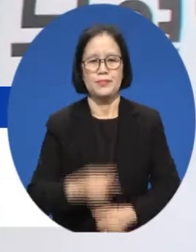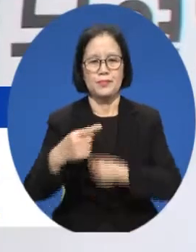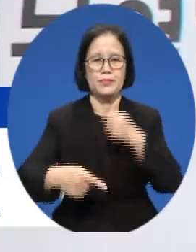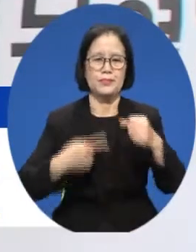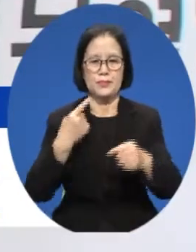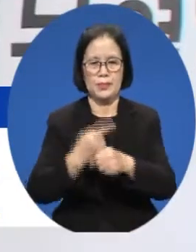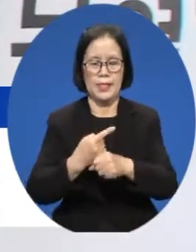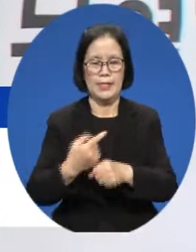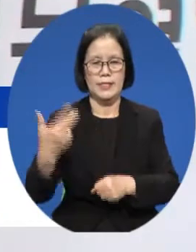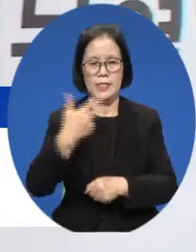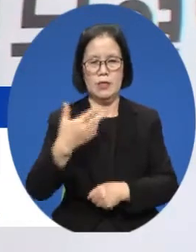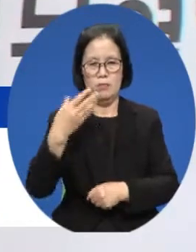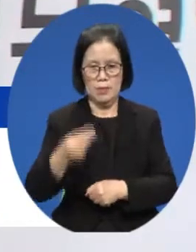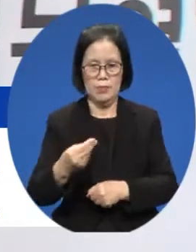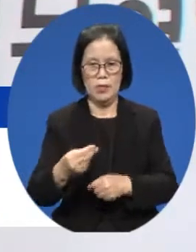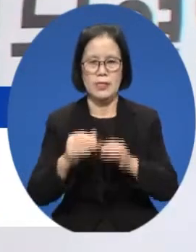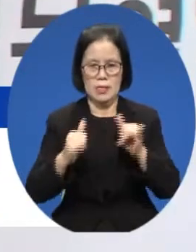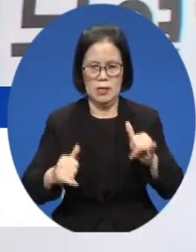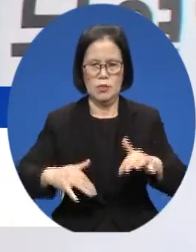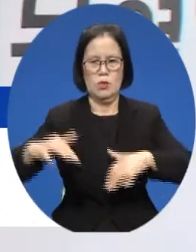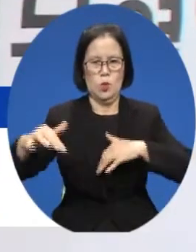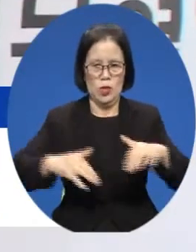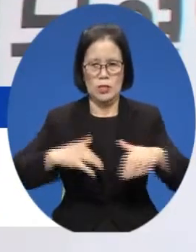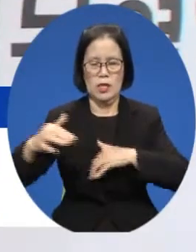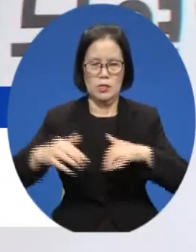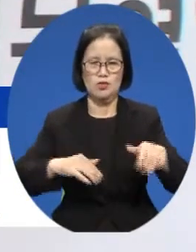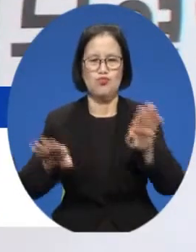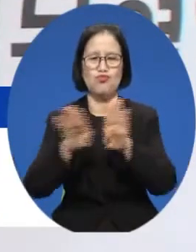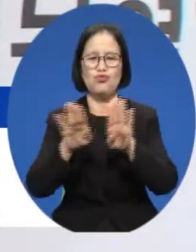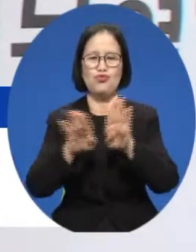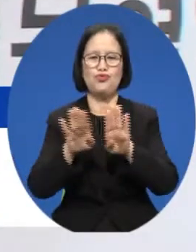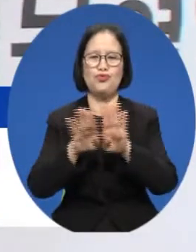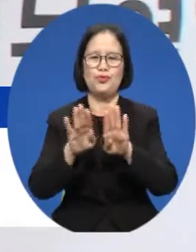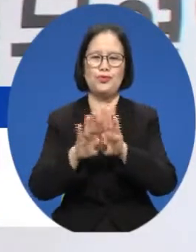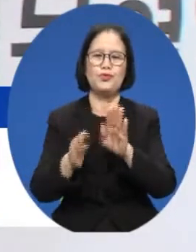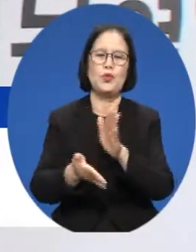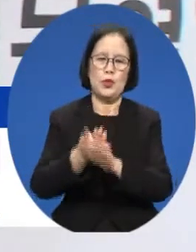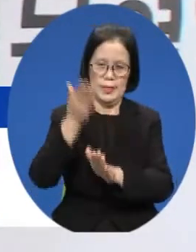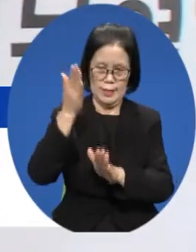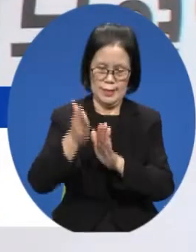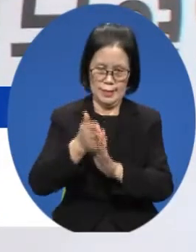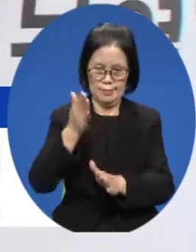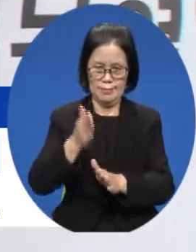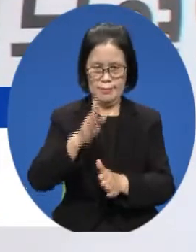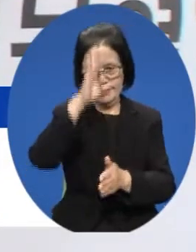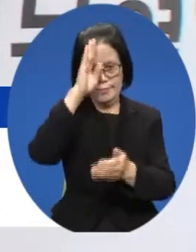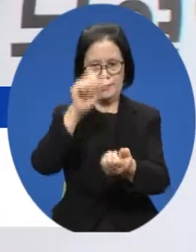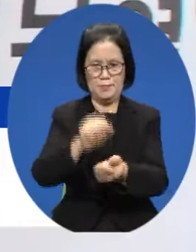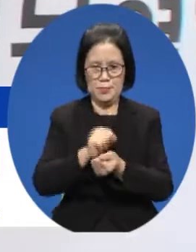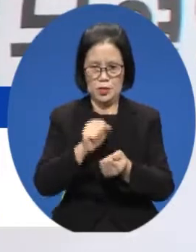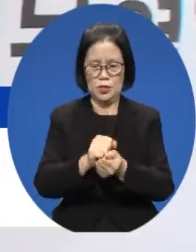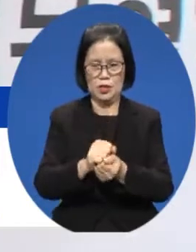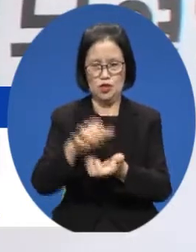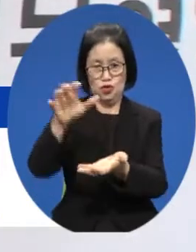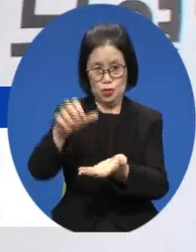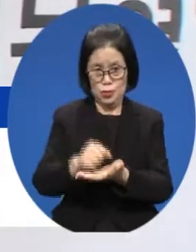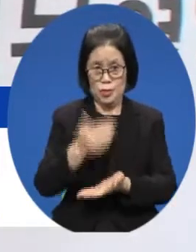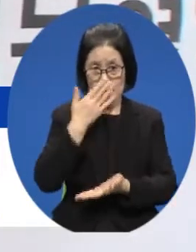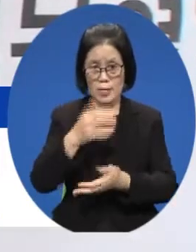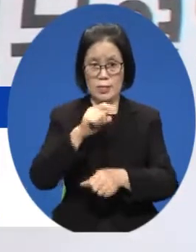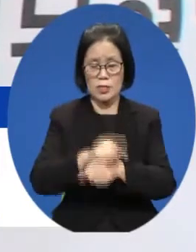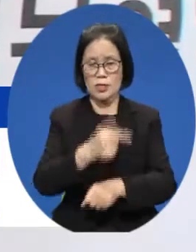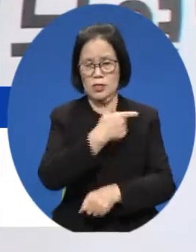7천만 명 의 사람들이 왕래를 하는 관문 도시 입니다 감염병 이 유입될 위험이